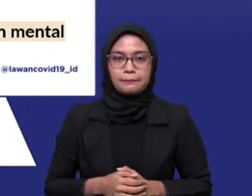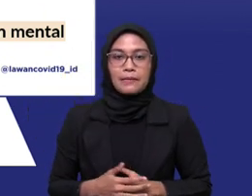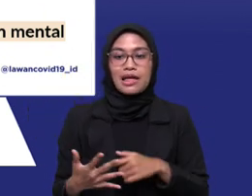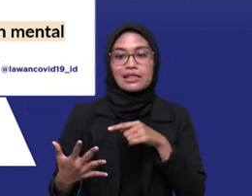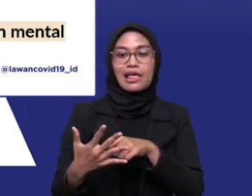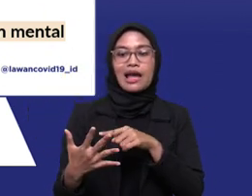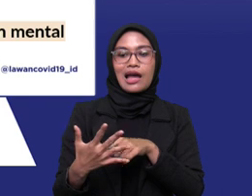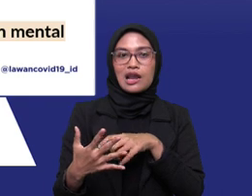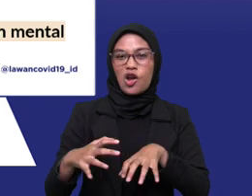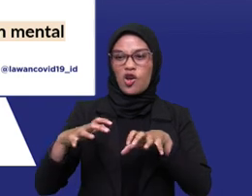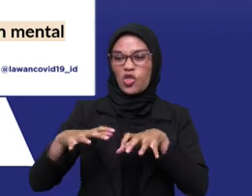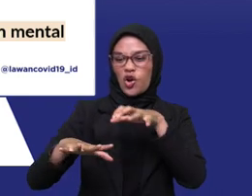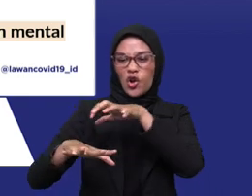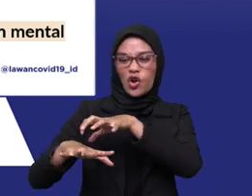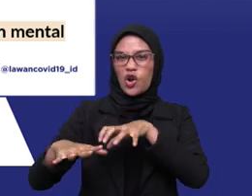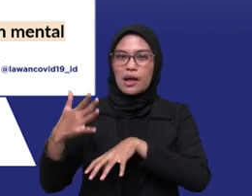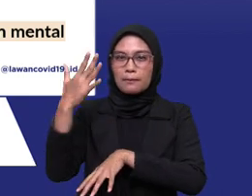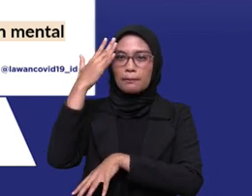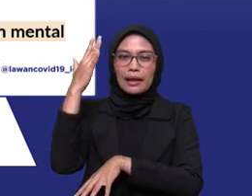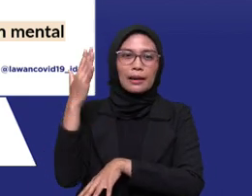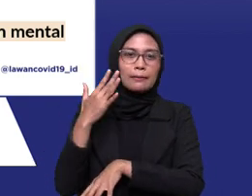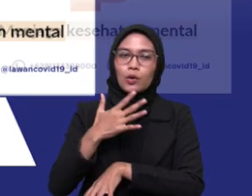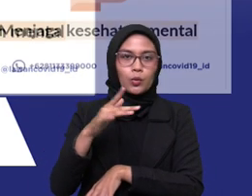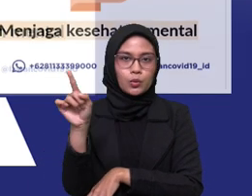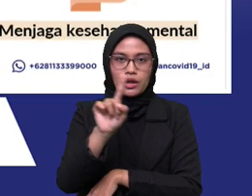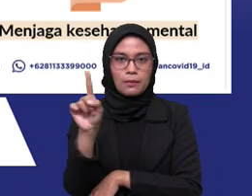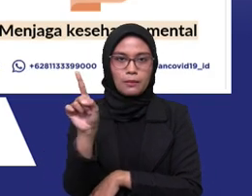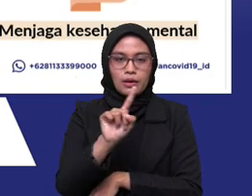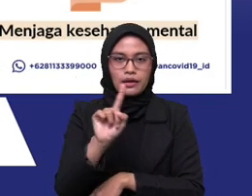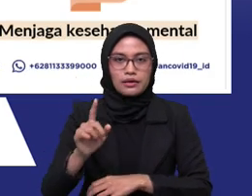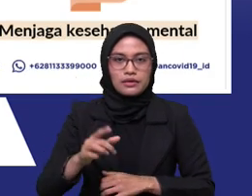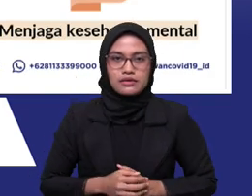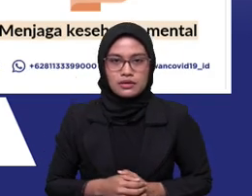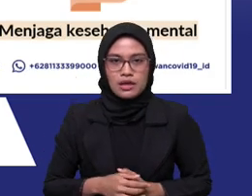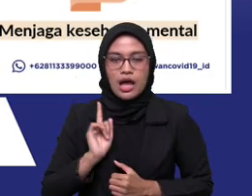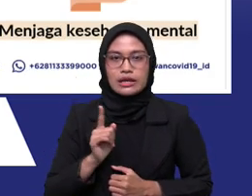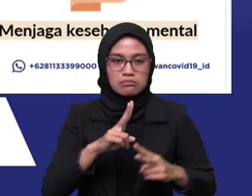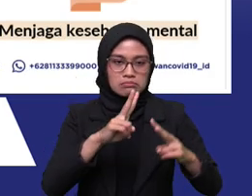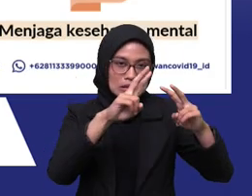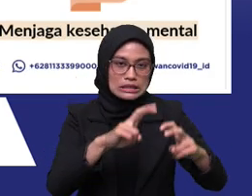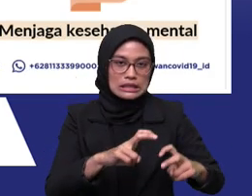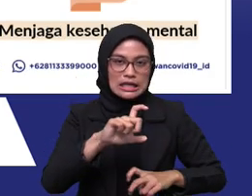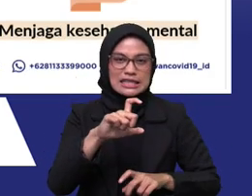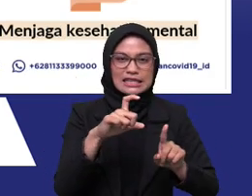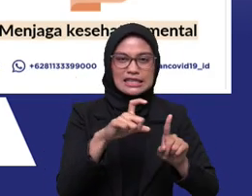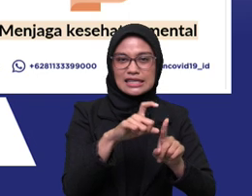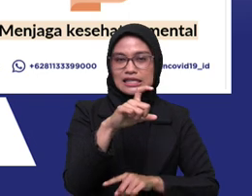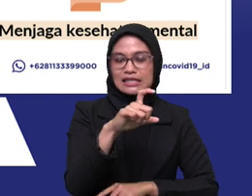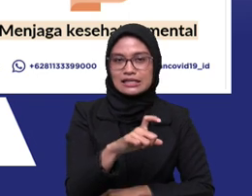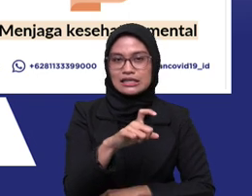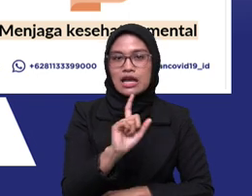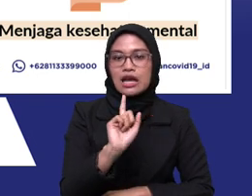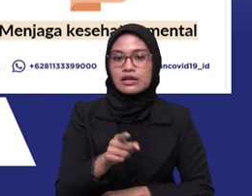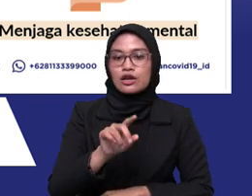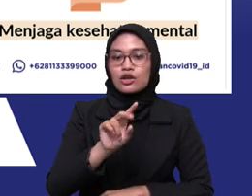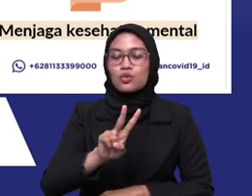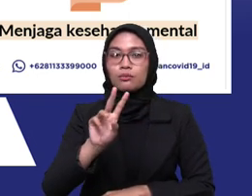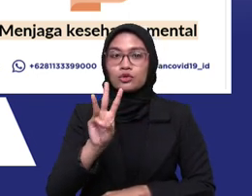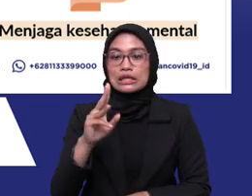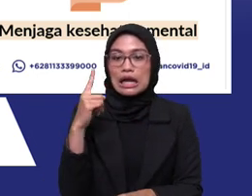saat tangan tidak dalam keadaan bersih studi dari CDC menemukan bahwa setidaknya sebanyak 23